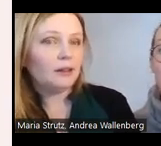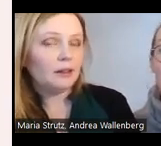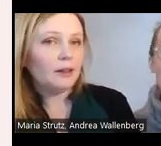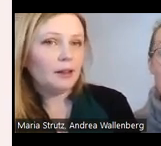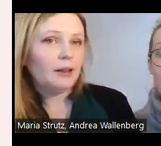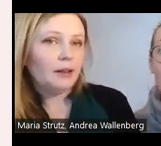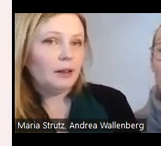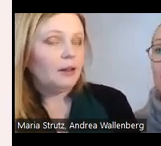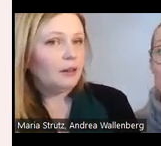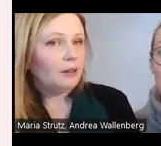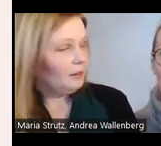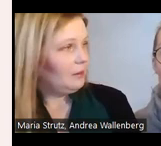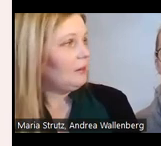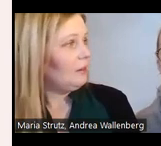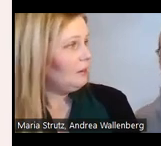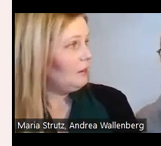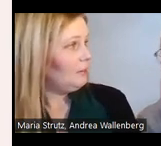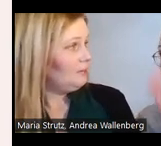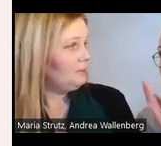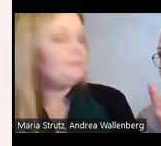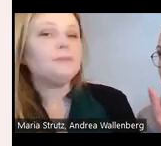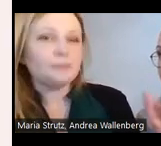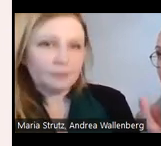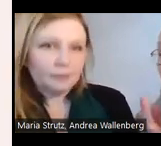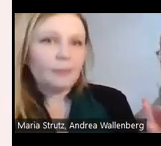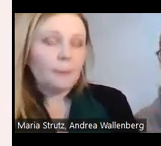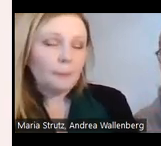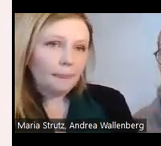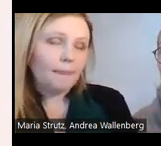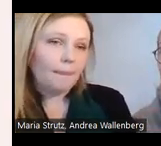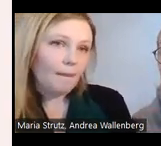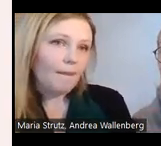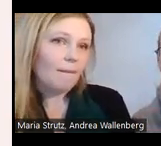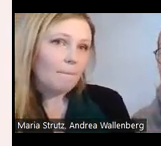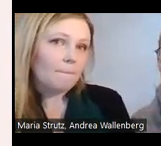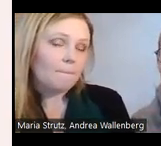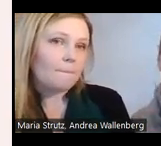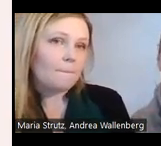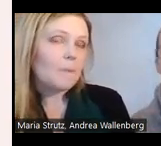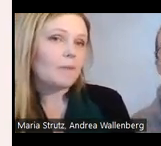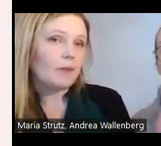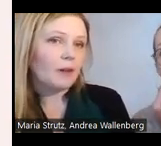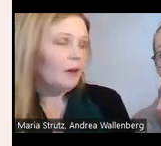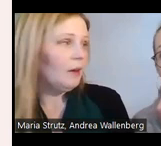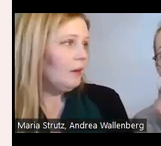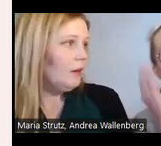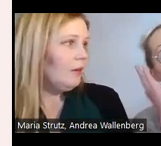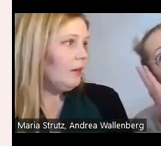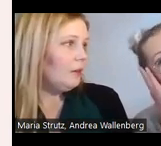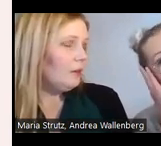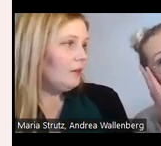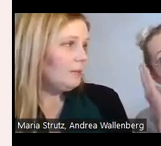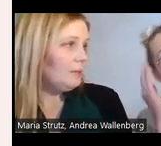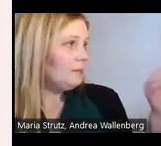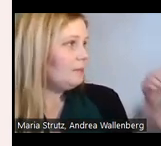det som det vi ser men också vad vi gör, så vill vi även slå ett slag för att vi också tecknar det. Så vi äter och